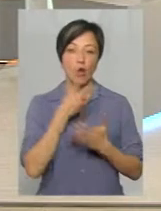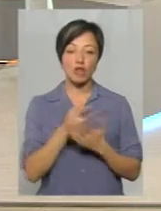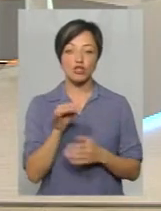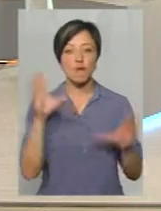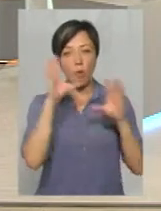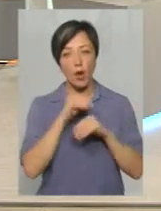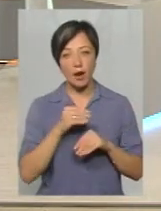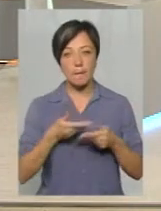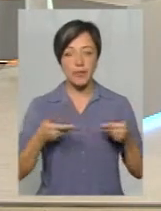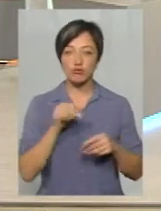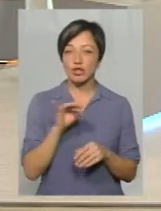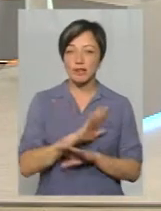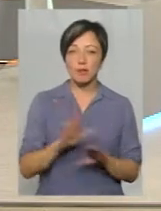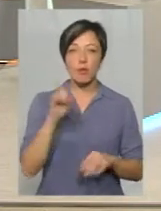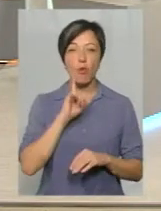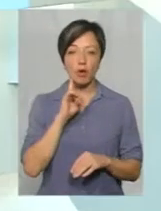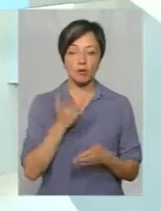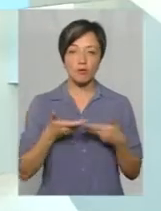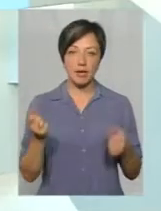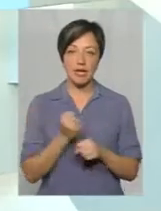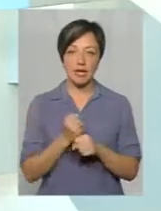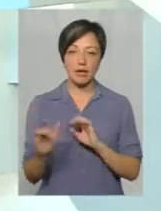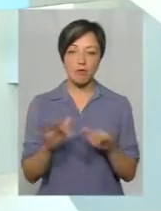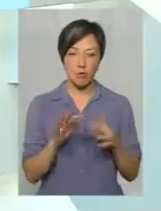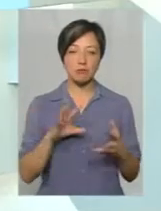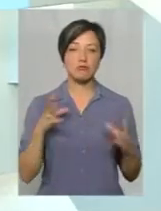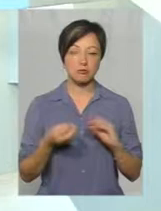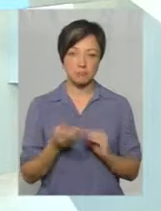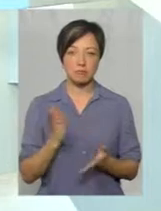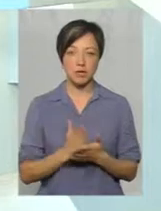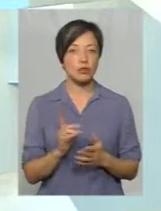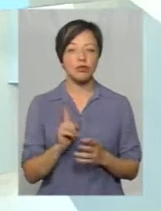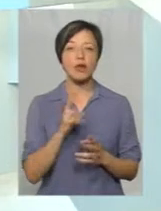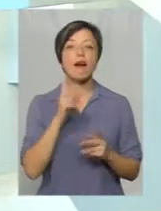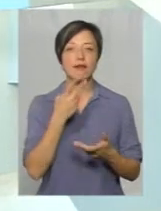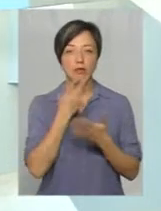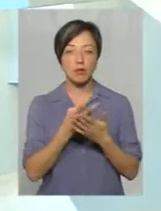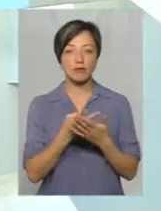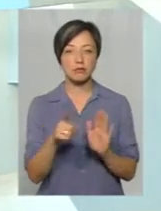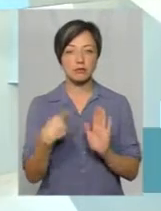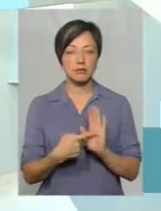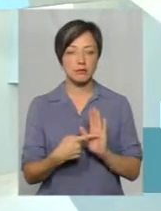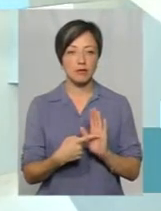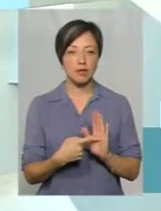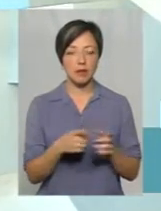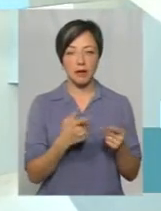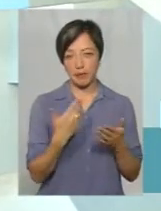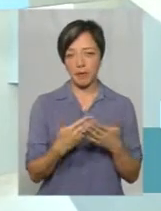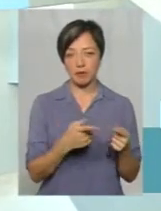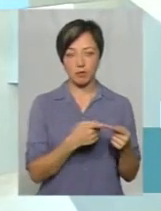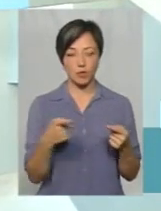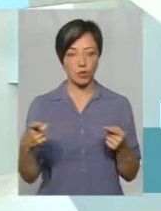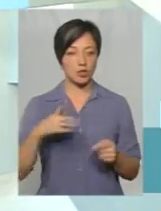ні. Але поки що ми діємо досить ефективно. А в чому це проявляється? Ну, наприклад, на протязі